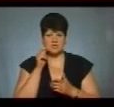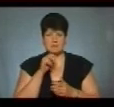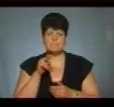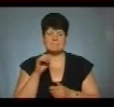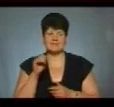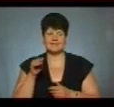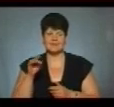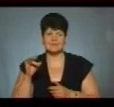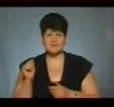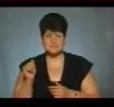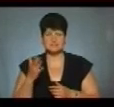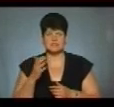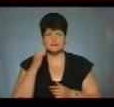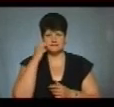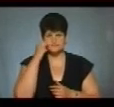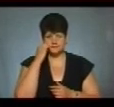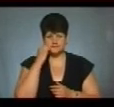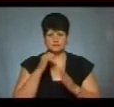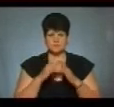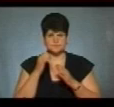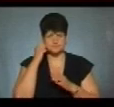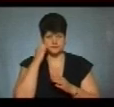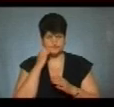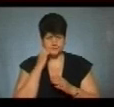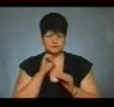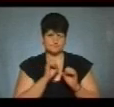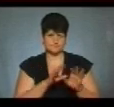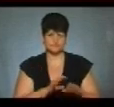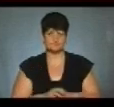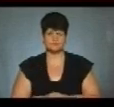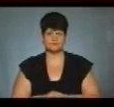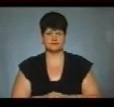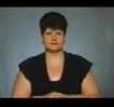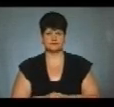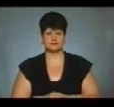Петриківський обласний геріатричний пансіонат. Богдан Буденчук розповість більше про це.